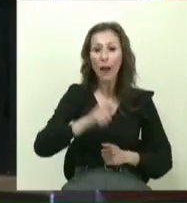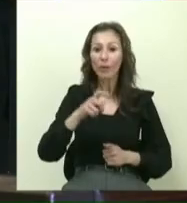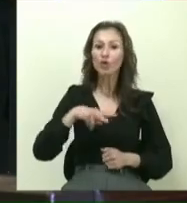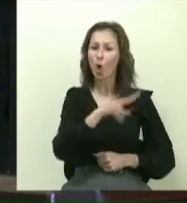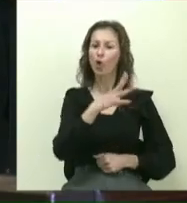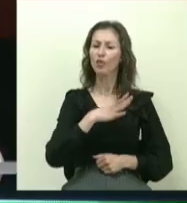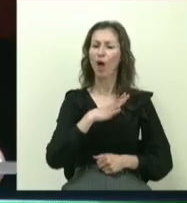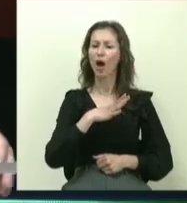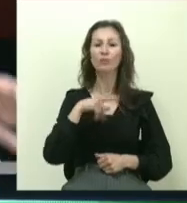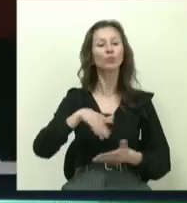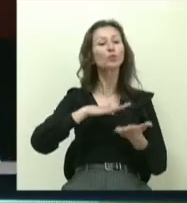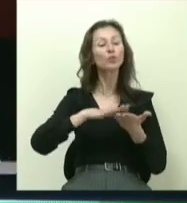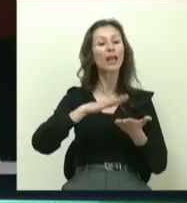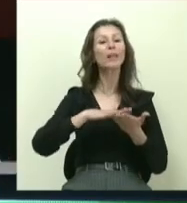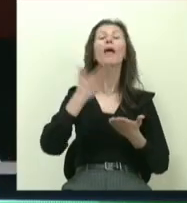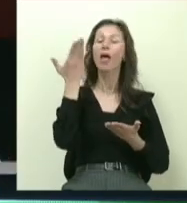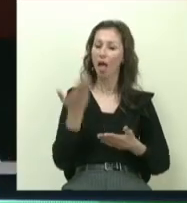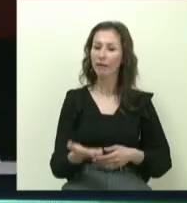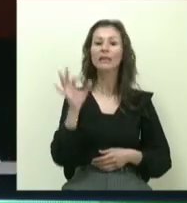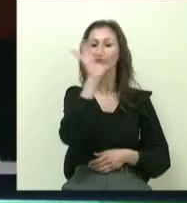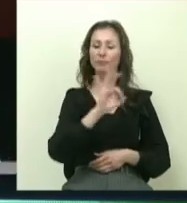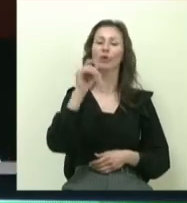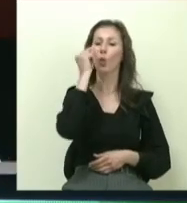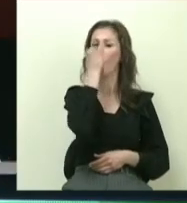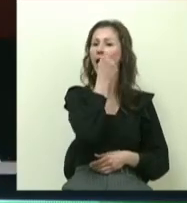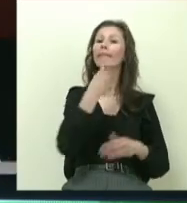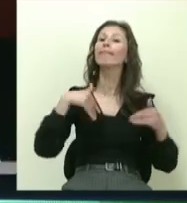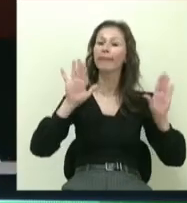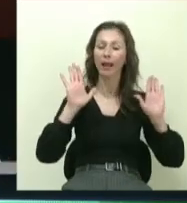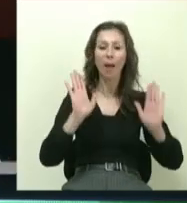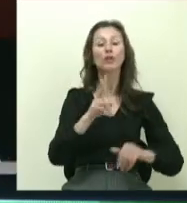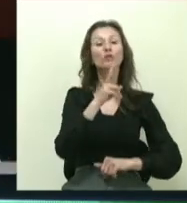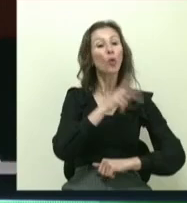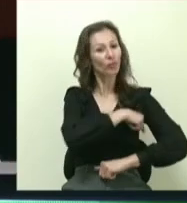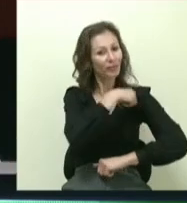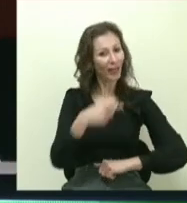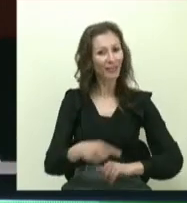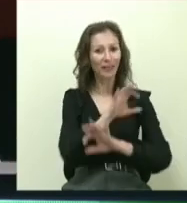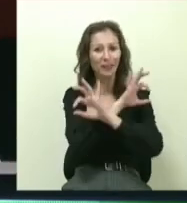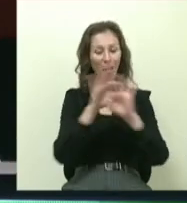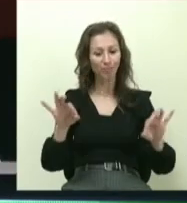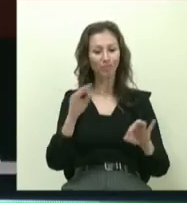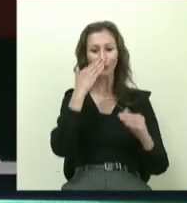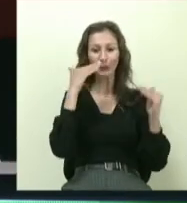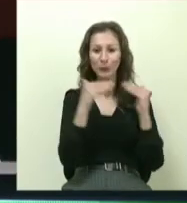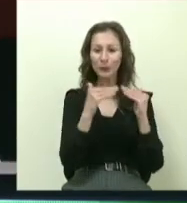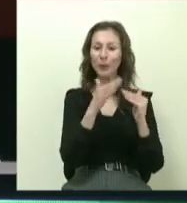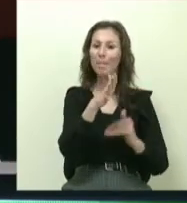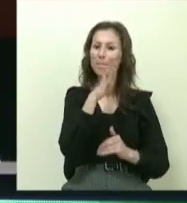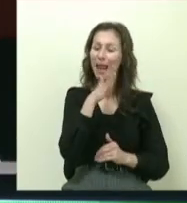yolları var ve bu düzenlemelerin Evet hiçbiri kolay değil ama son derece Yetkin liyakate bilime